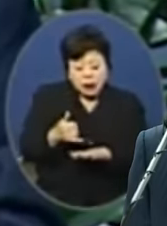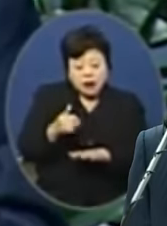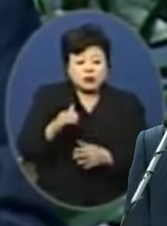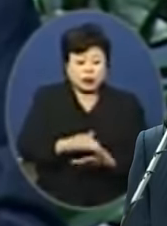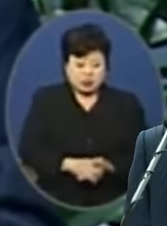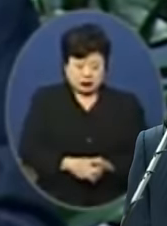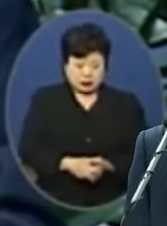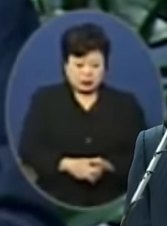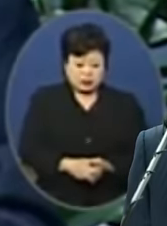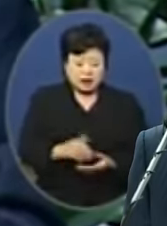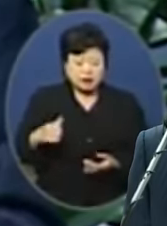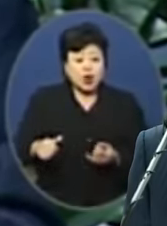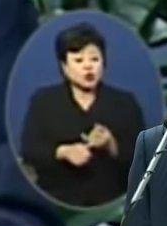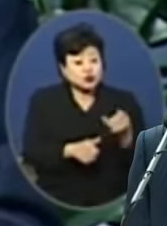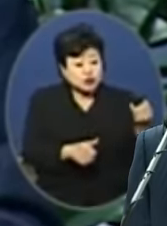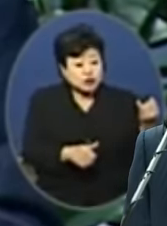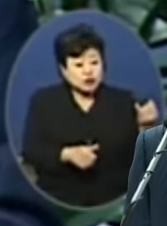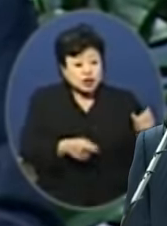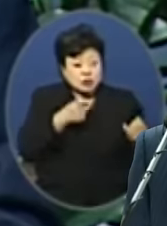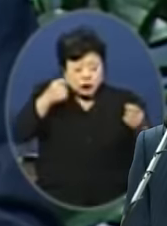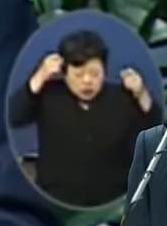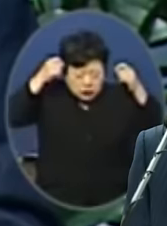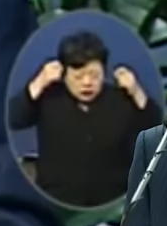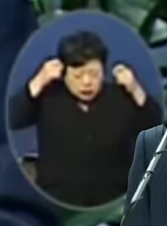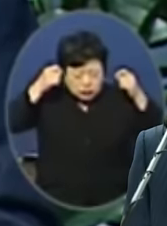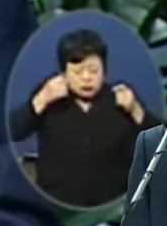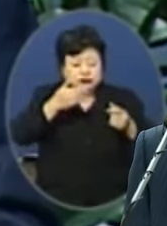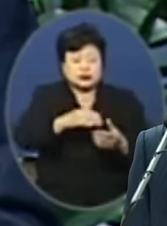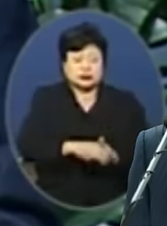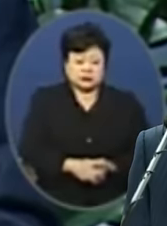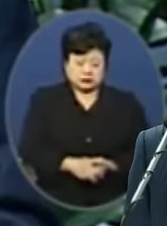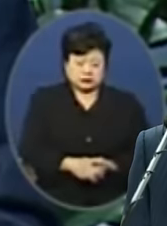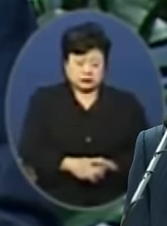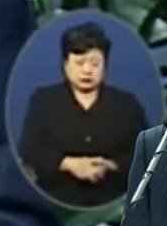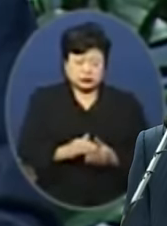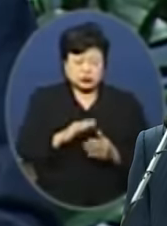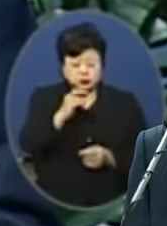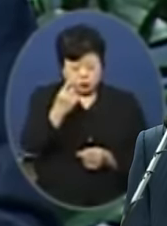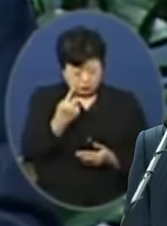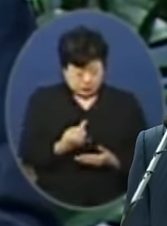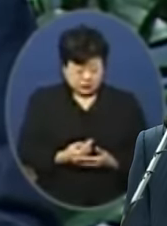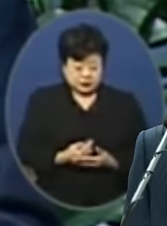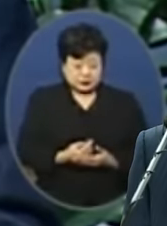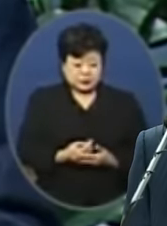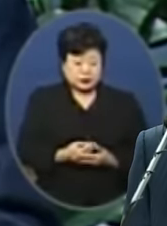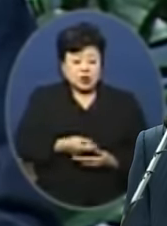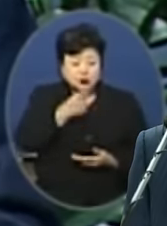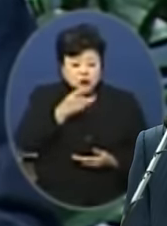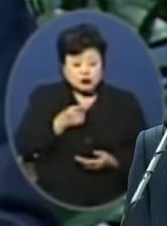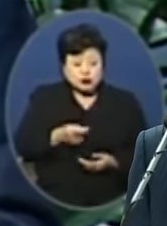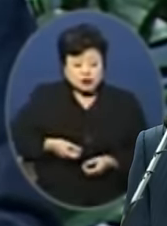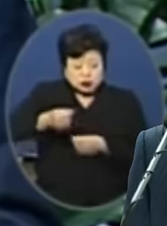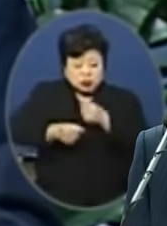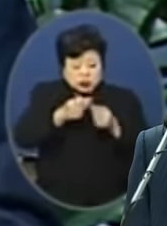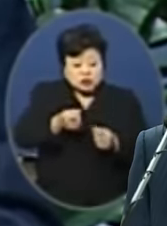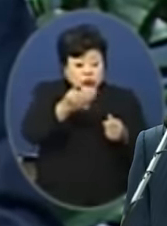다음에 며느리 물 길러줄 때면 당연히 집으로 와서 그 물을 길러주는